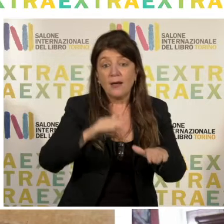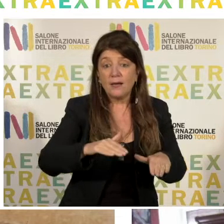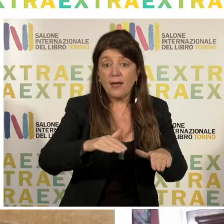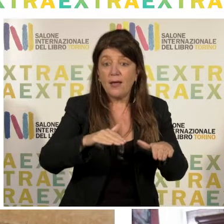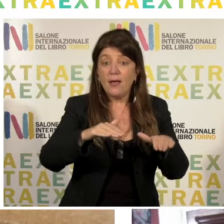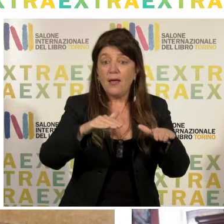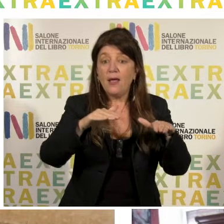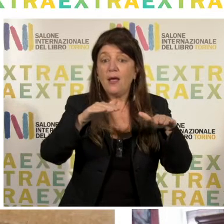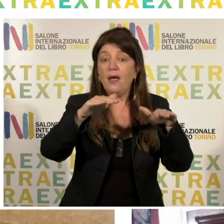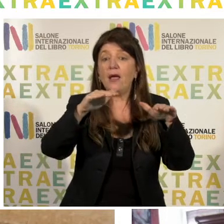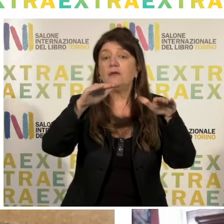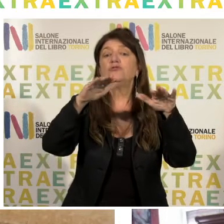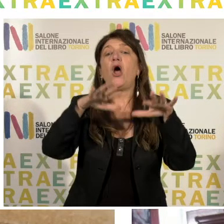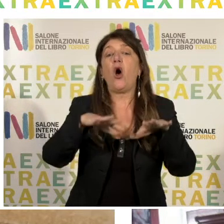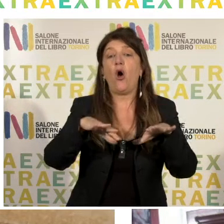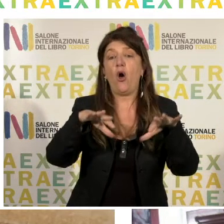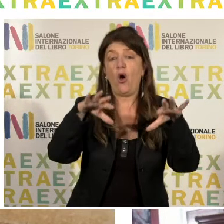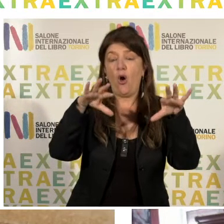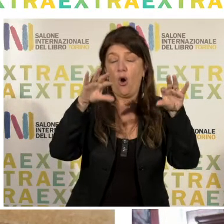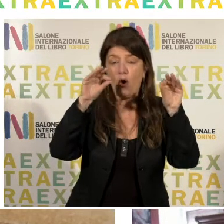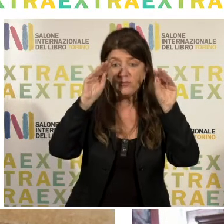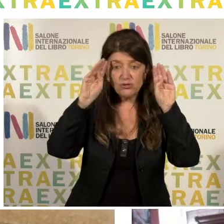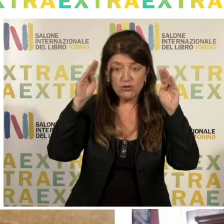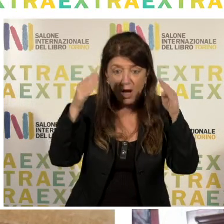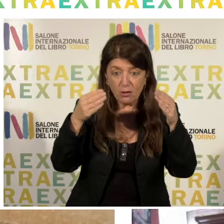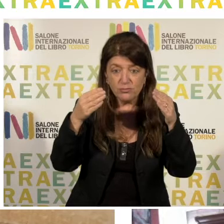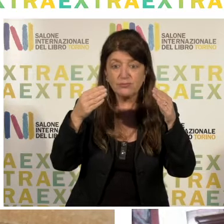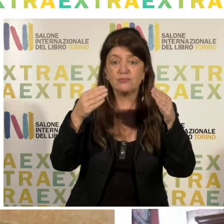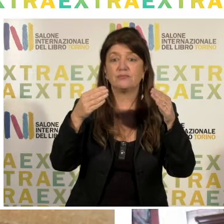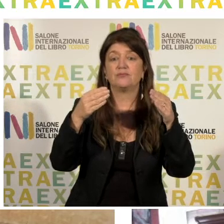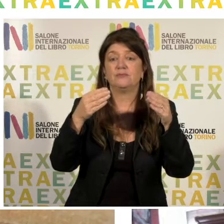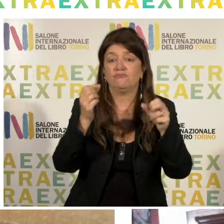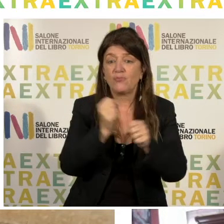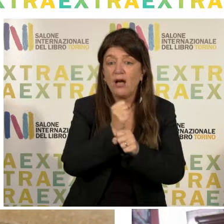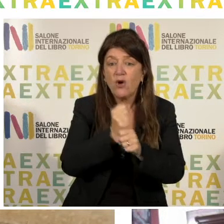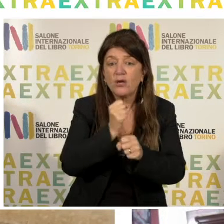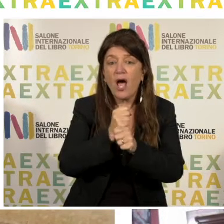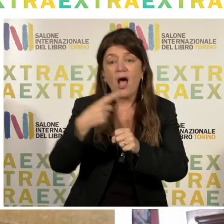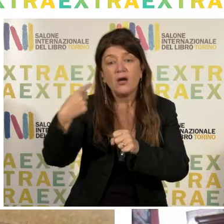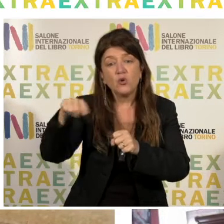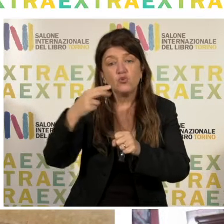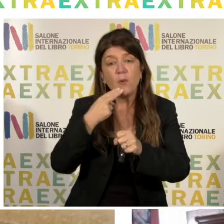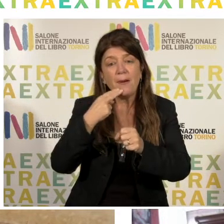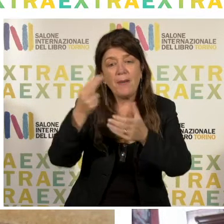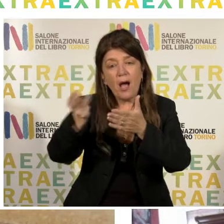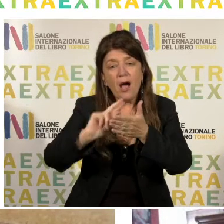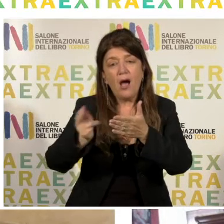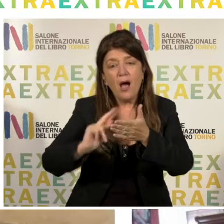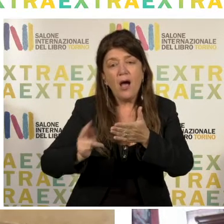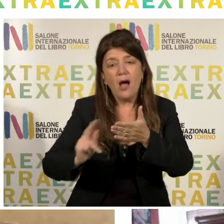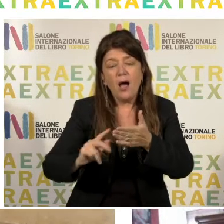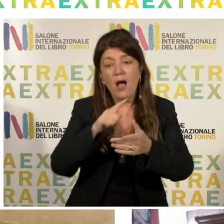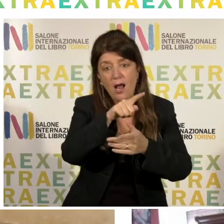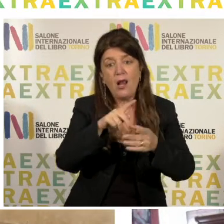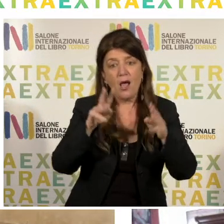occuparsi sistematicamente delle opere di suo padre, delle polemiche che continuavano